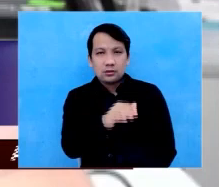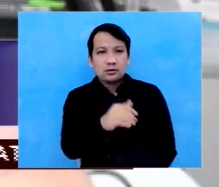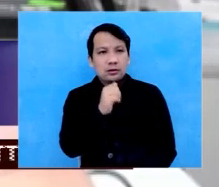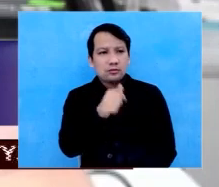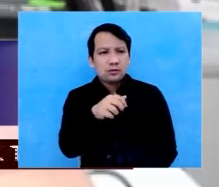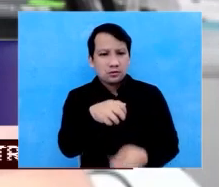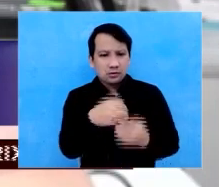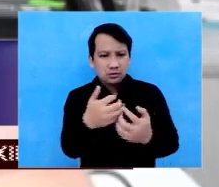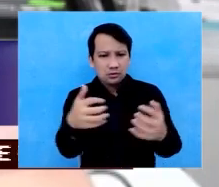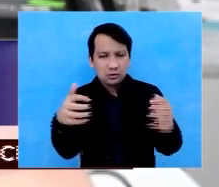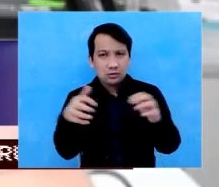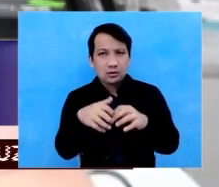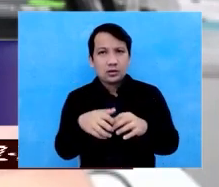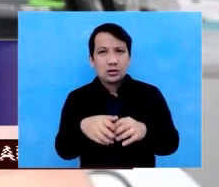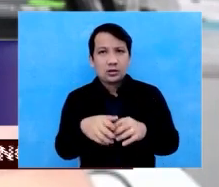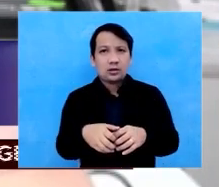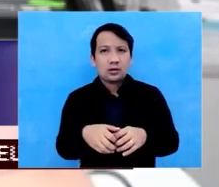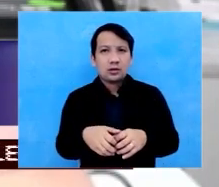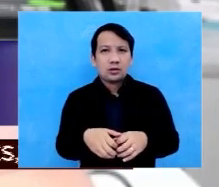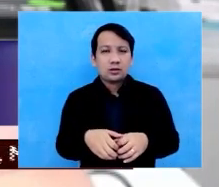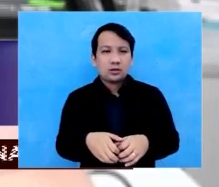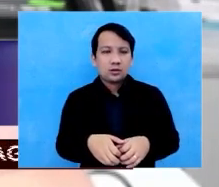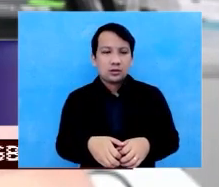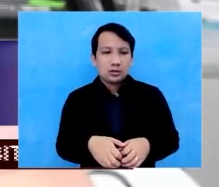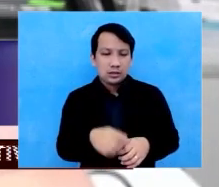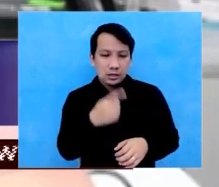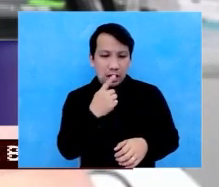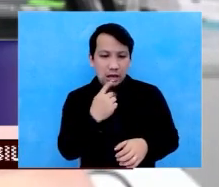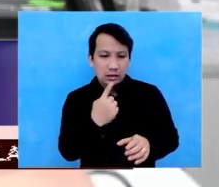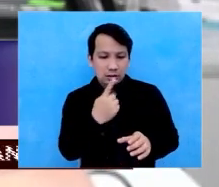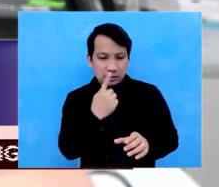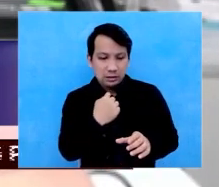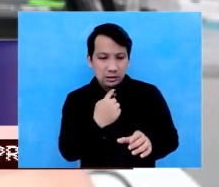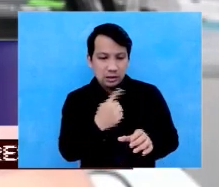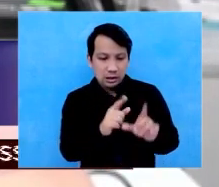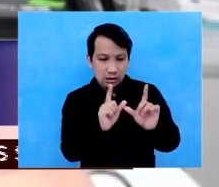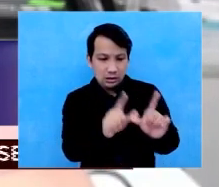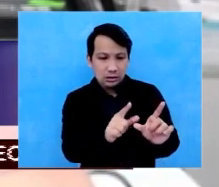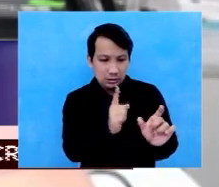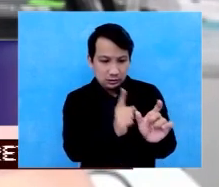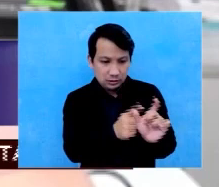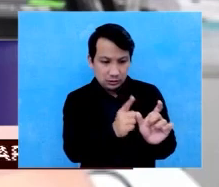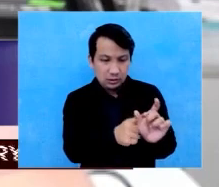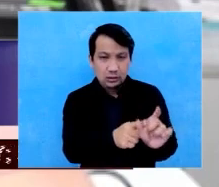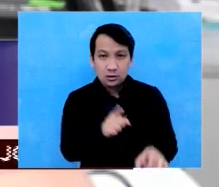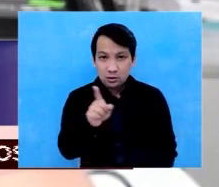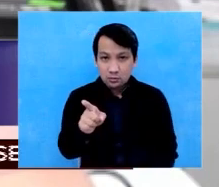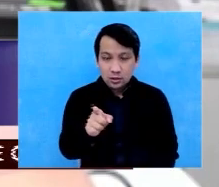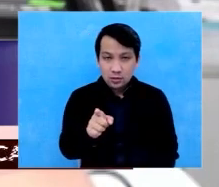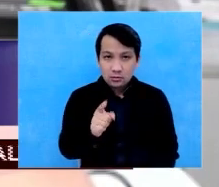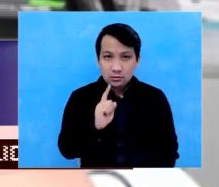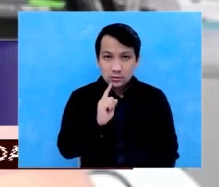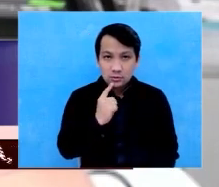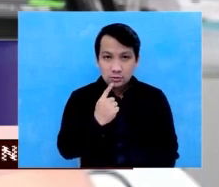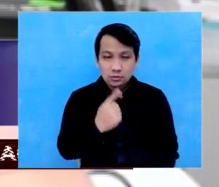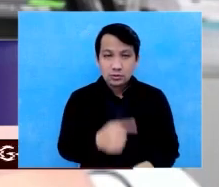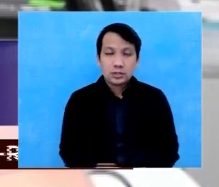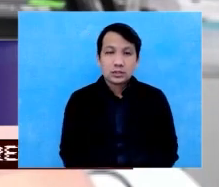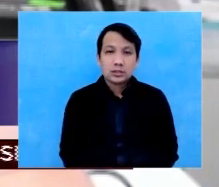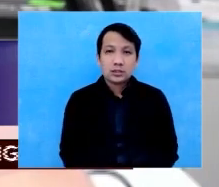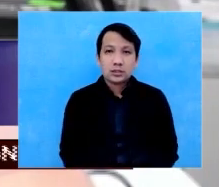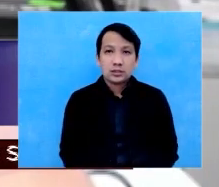mga nagre-red tag na ang akusasyon mo ay seryoso